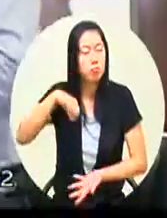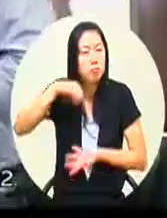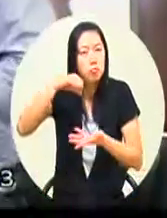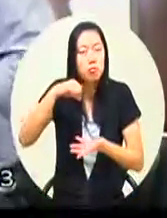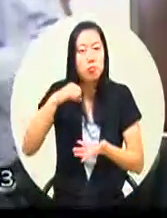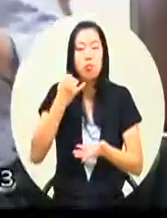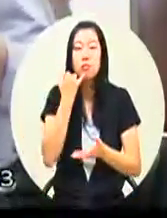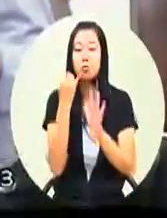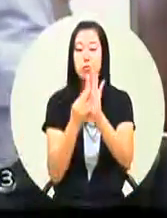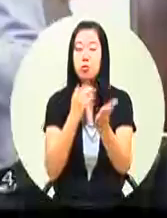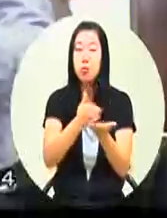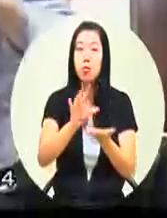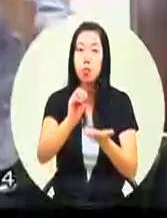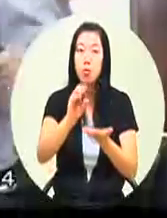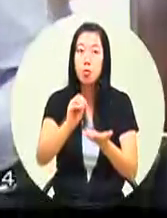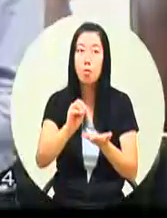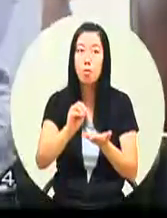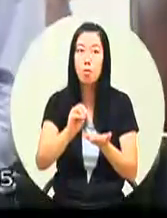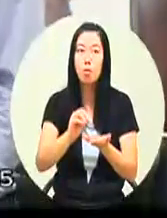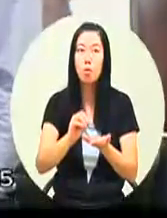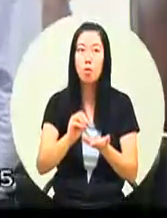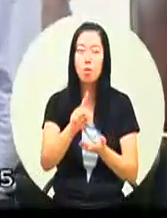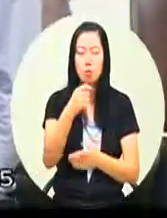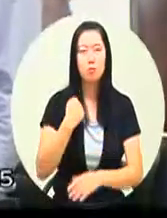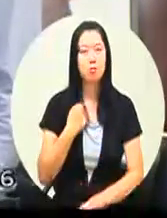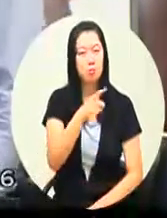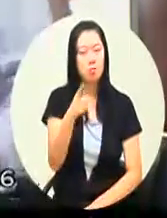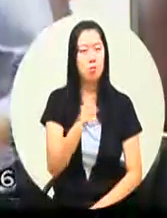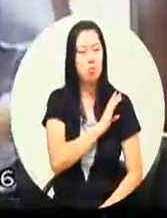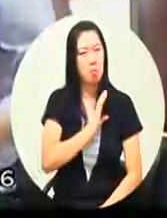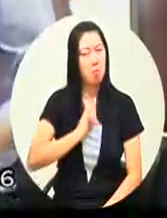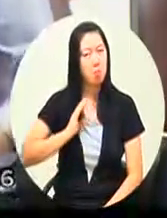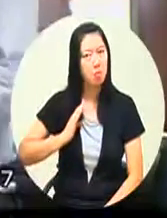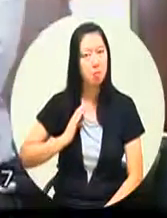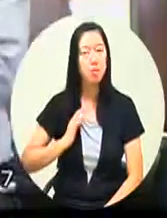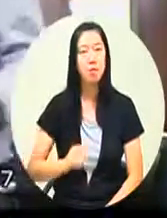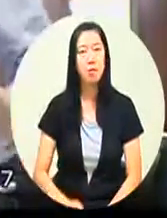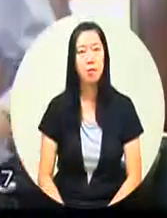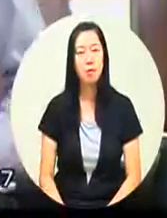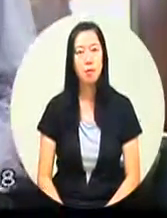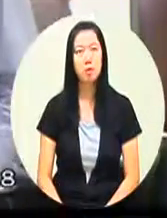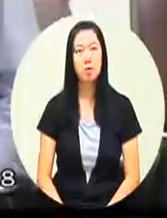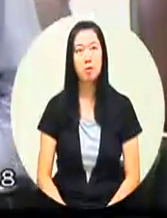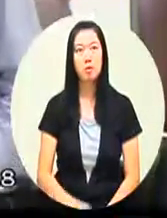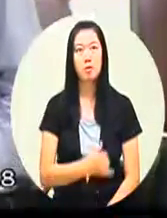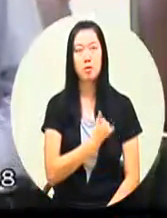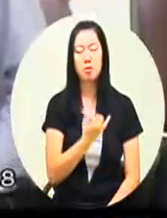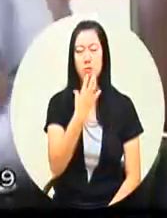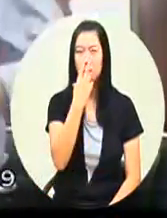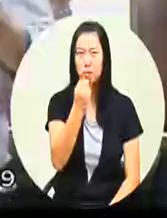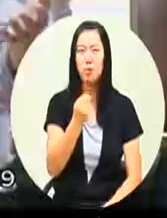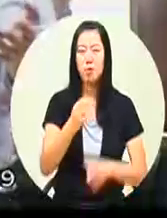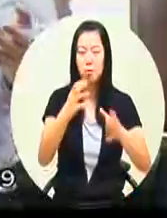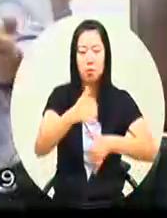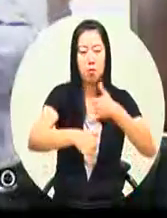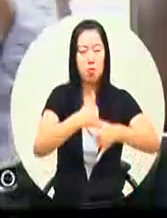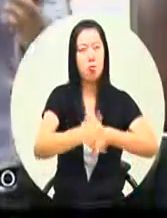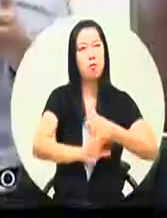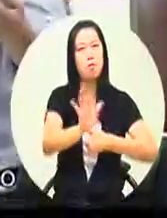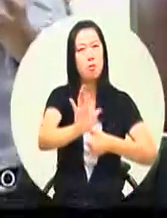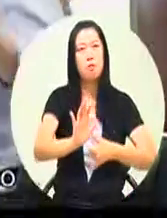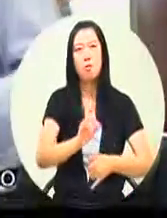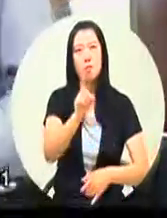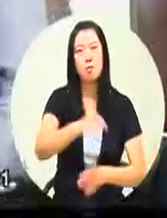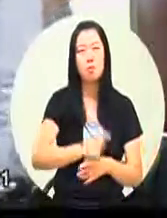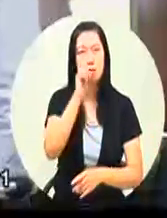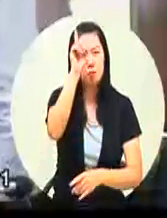跟我想过，当然我讲的公务员当然做不赢的，有时候真的是我们家讲上个礼拜没办活动。大家就是你要有一天